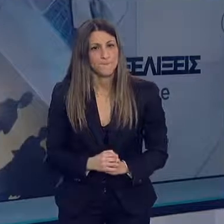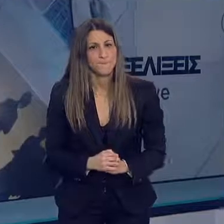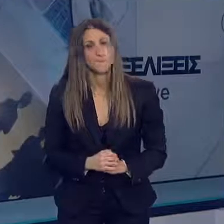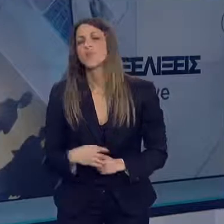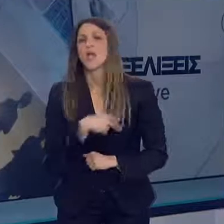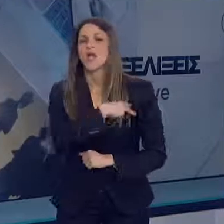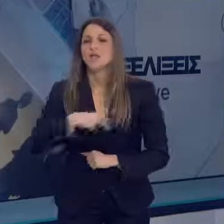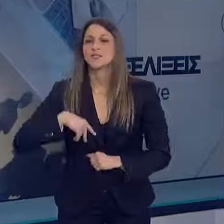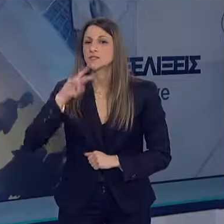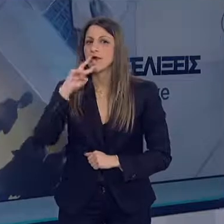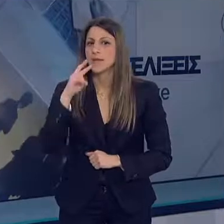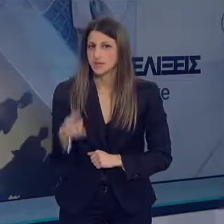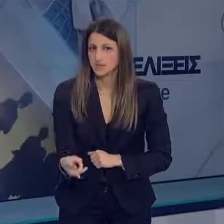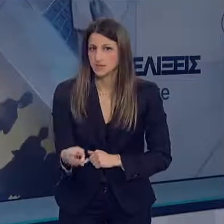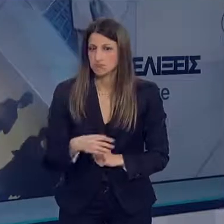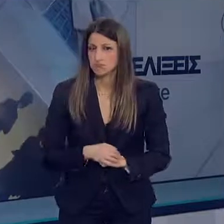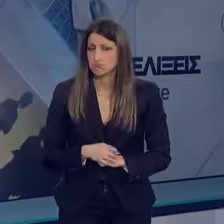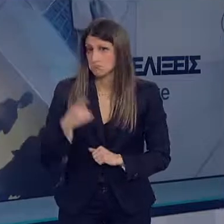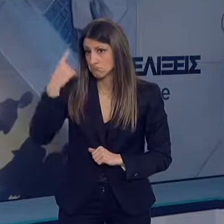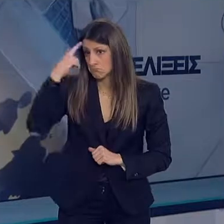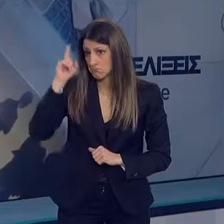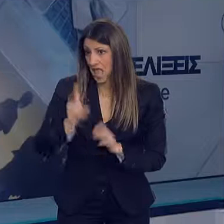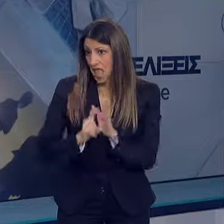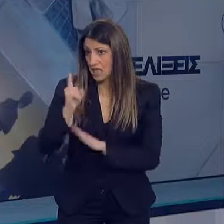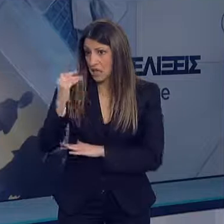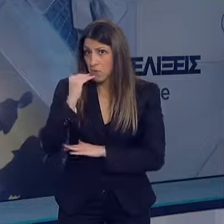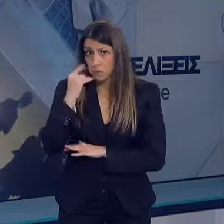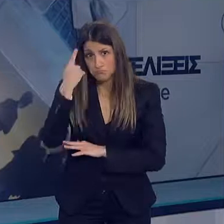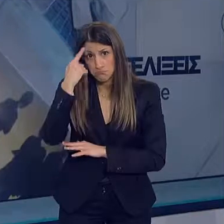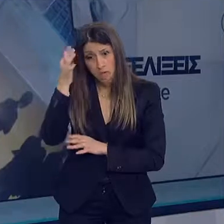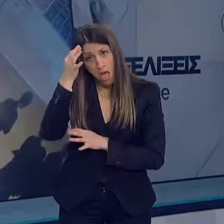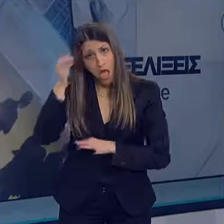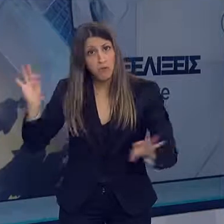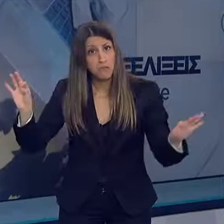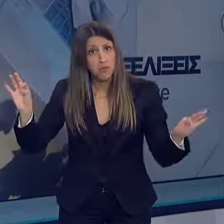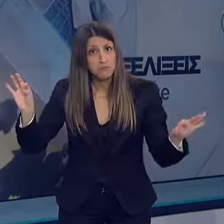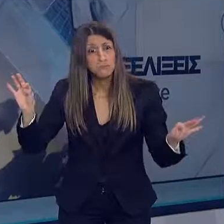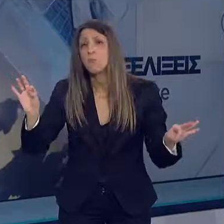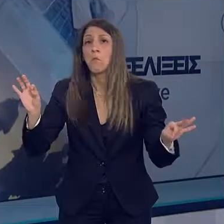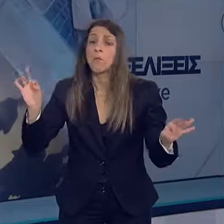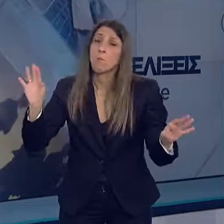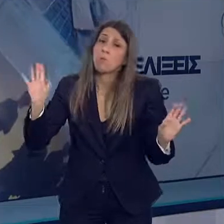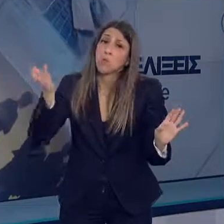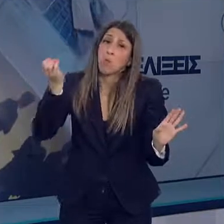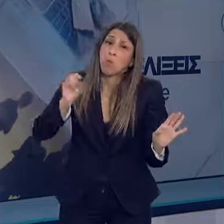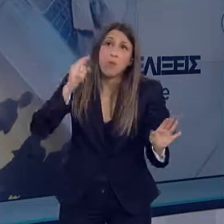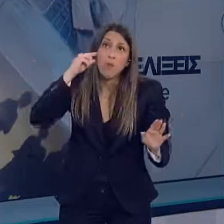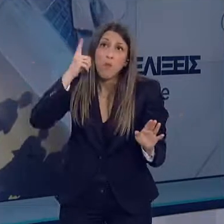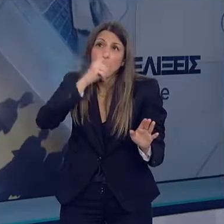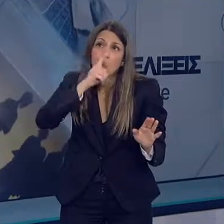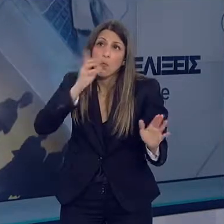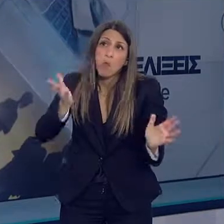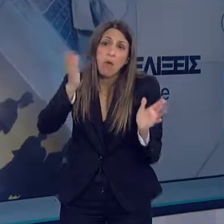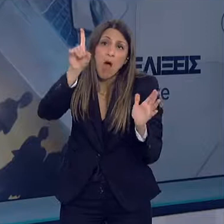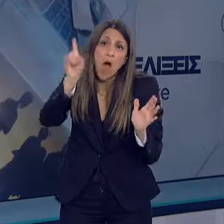Καταρχάς, εγώ δεν γνωρίζω κάποιες τέτοιες πληροφορίες για το πότε ακριβώς θα ανοίξουν τα σχολεία. Φαντάζομαι γίνονται κάποιες εικασίες για το κατάλληλο διάστημα που